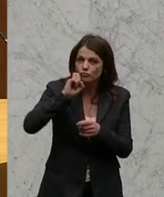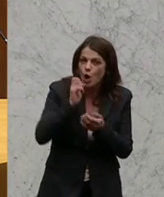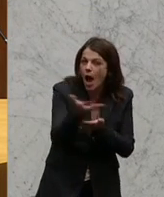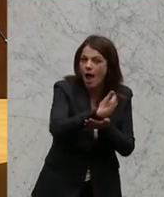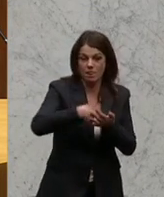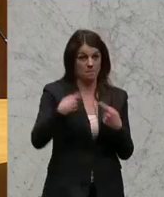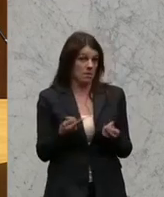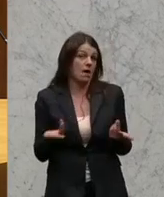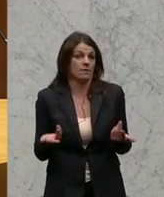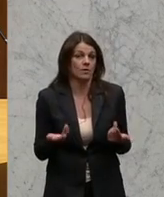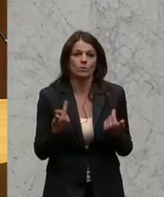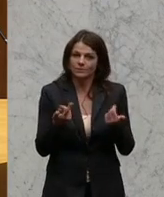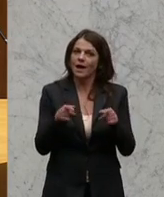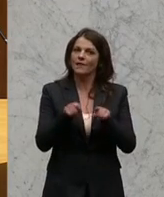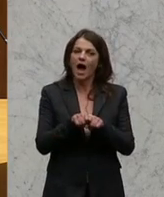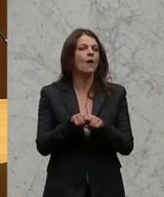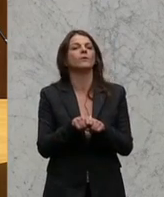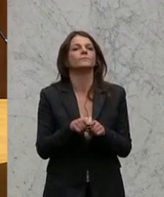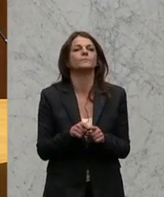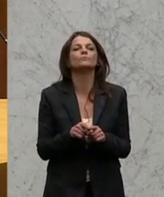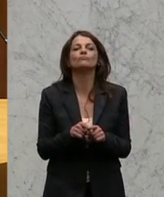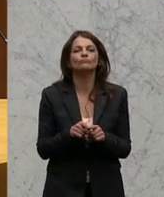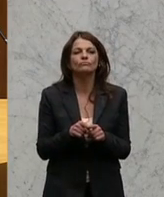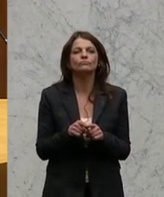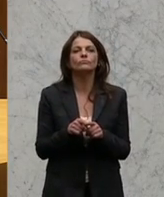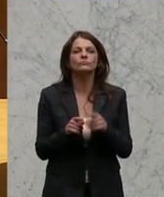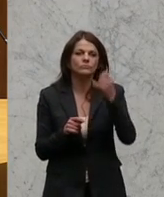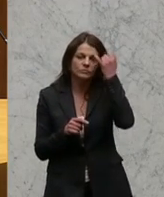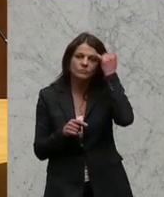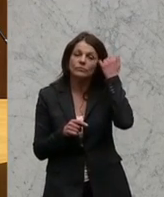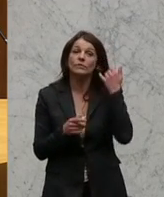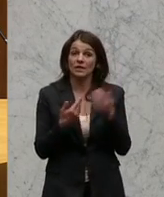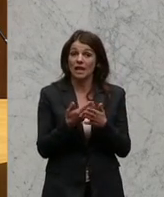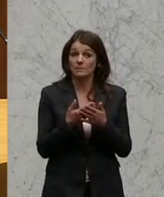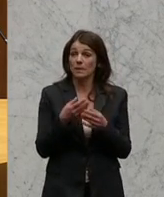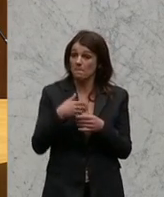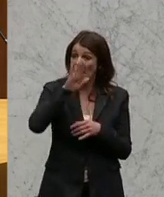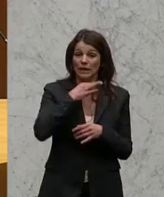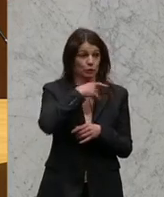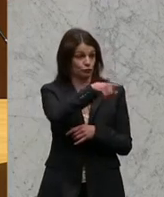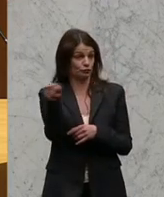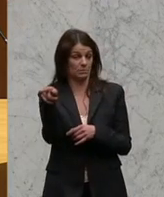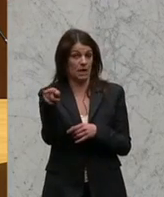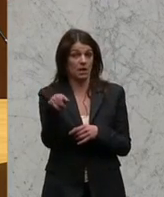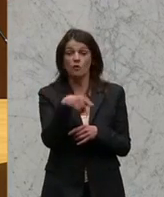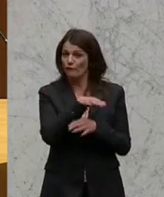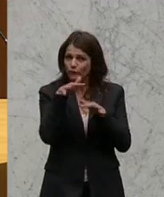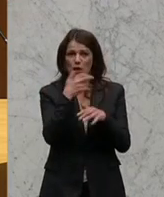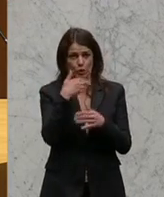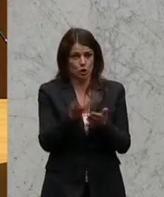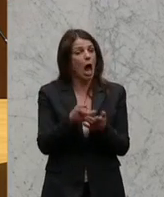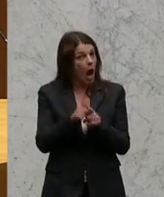machen. Und dementsprechend wurde hier genau mit großer Mehrheit, und viele wollten das so, auch die Freiheitlichen wollten es